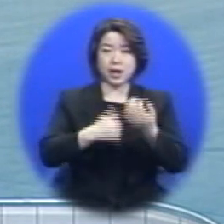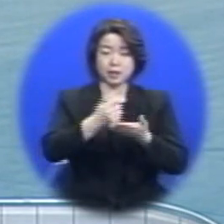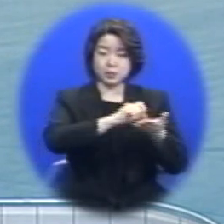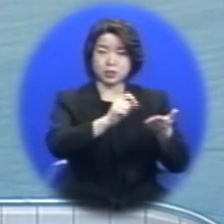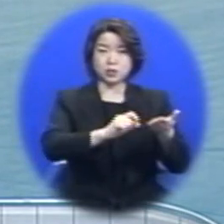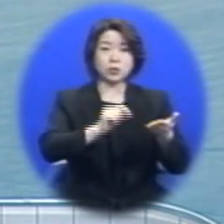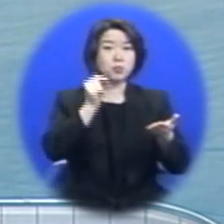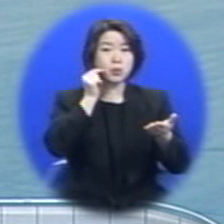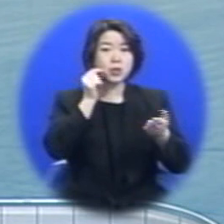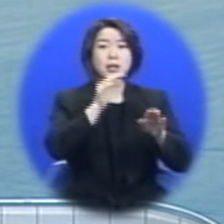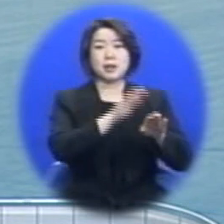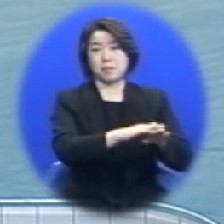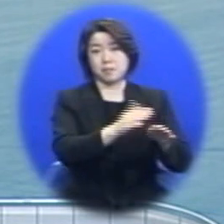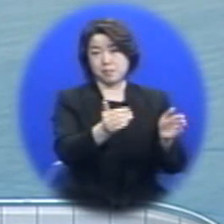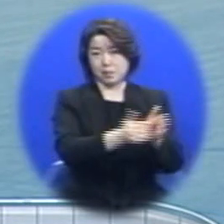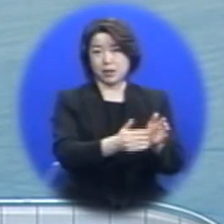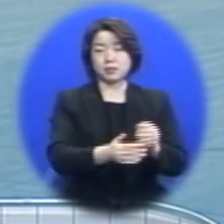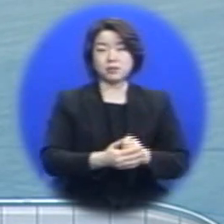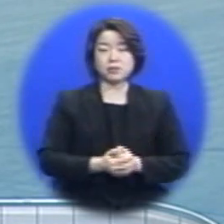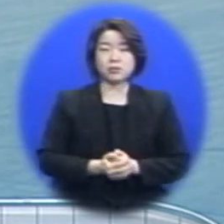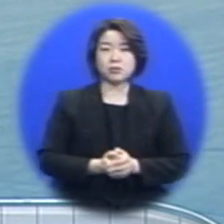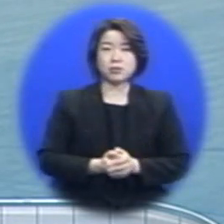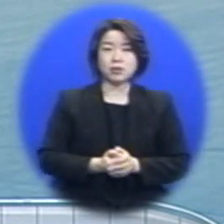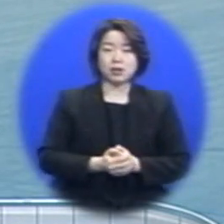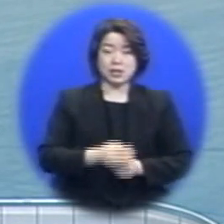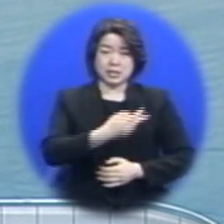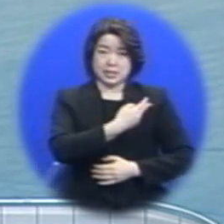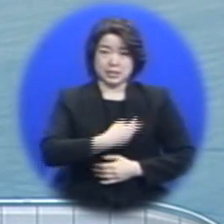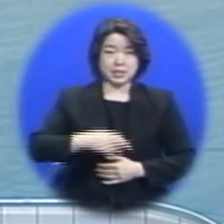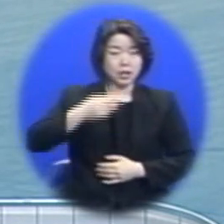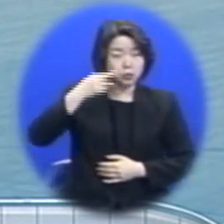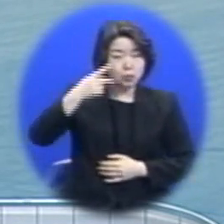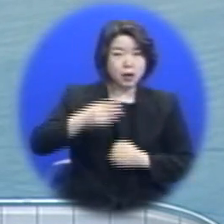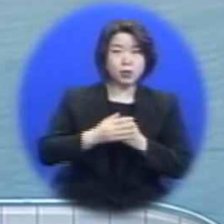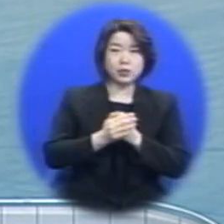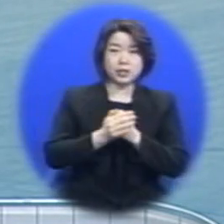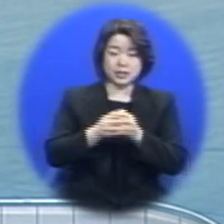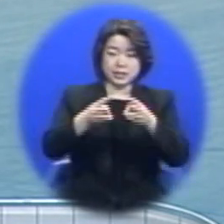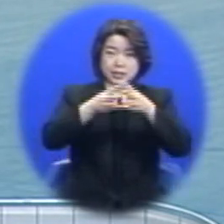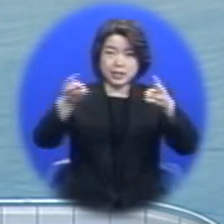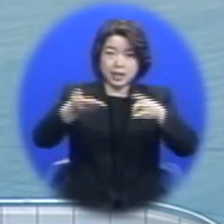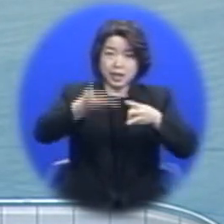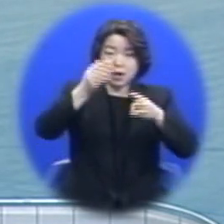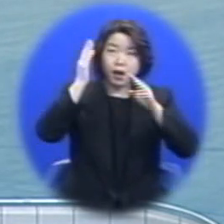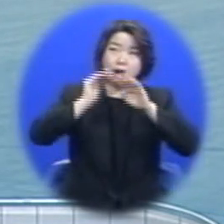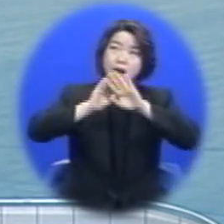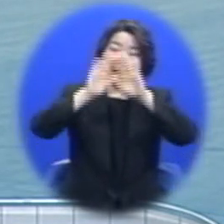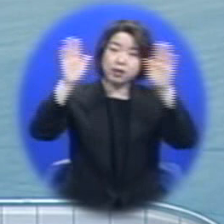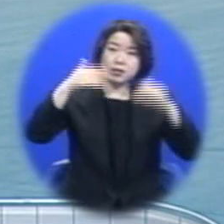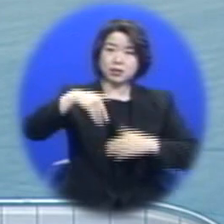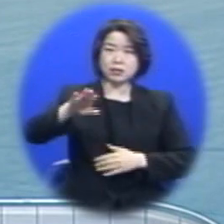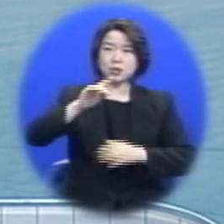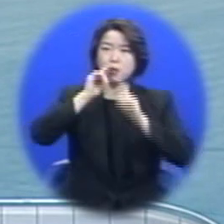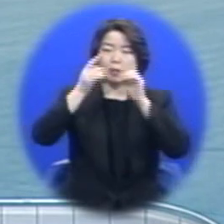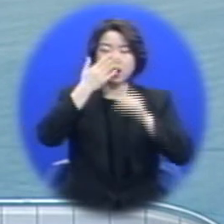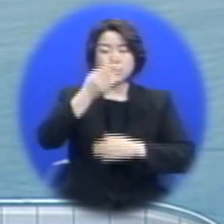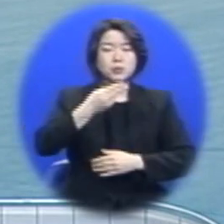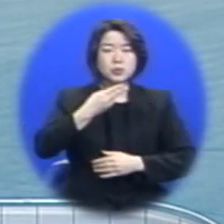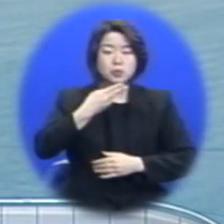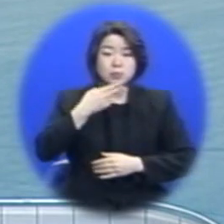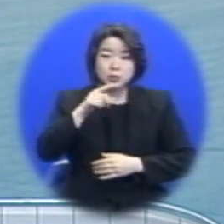못하게 하셨습니다. 사도 바울이 셋째 하늘 삼층천에 올라가서 말할 수 없는 것을 보고